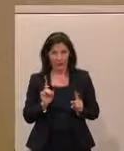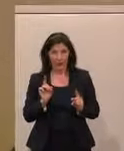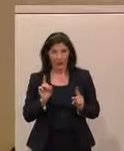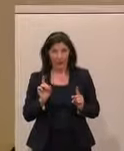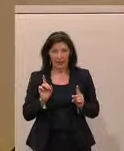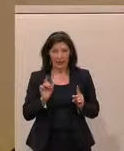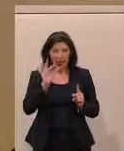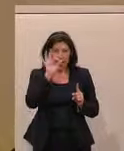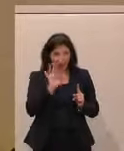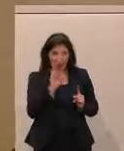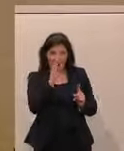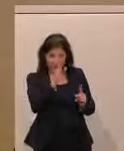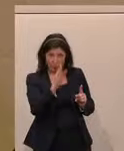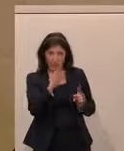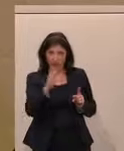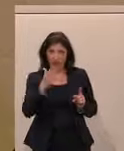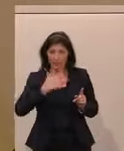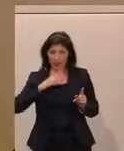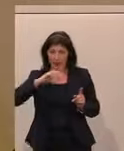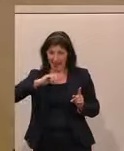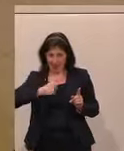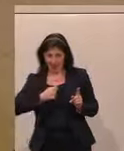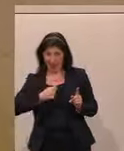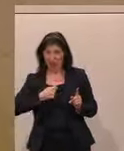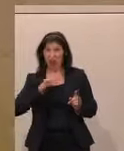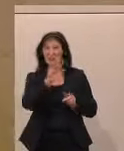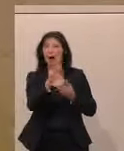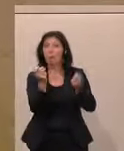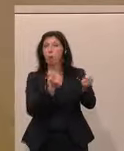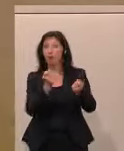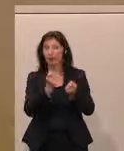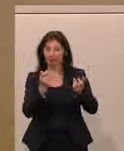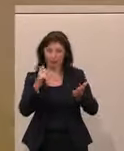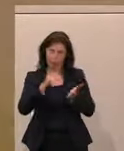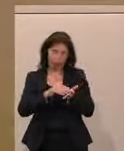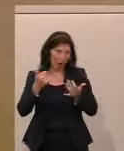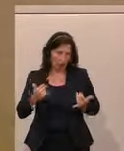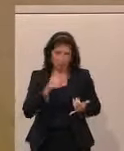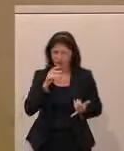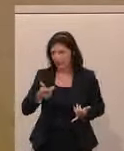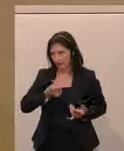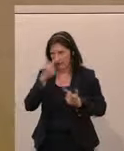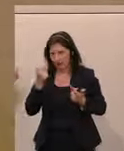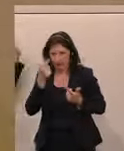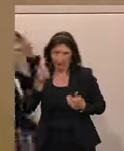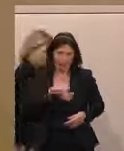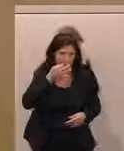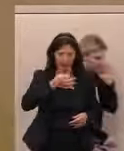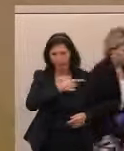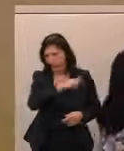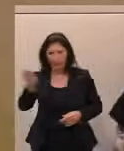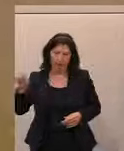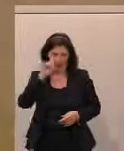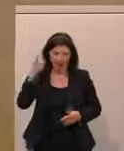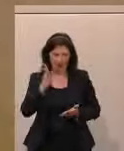Was ich von der FPÖ politisch halte, muss ich dem Hohen Haus, so meine ich, nicht weiter darlegen. Sie alle wissen es, Für mich